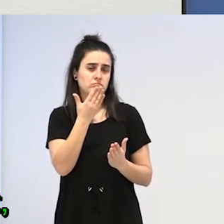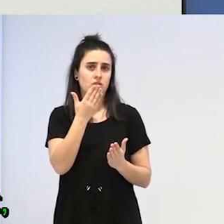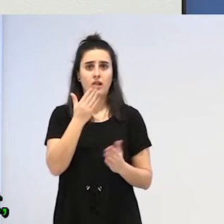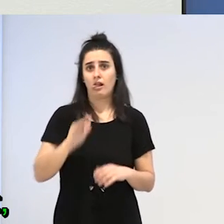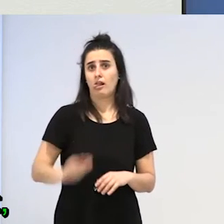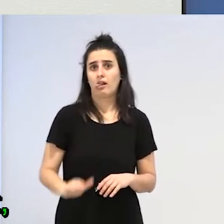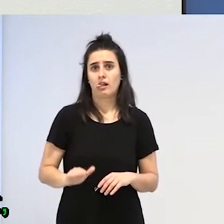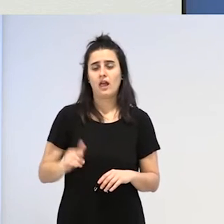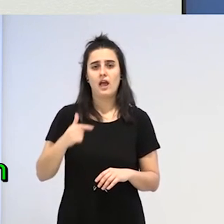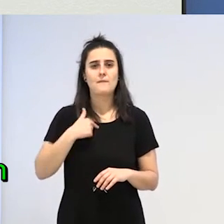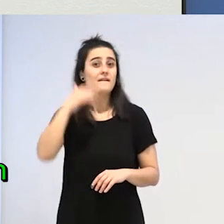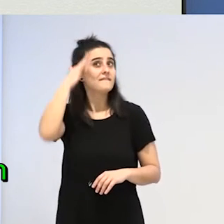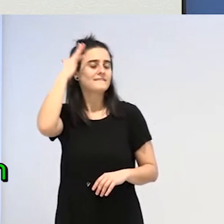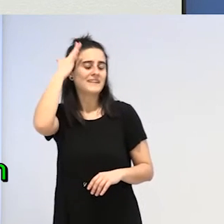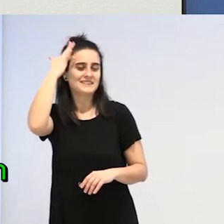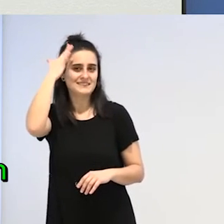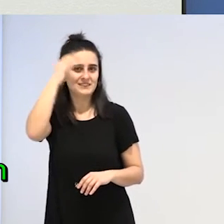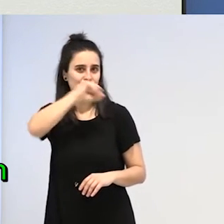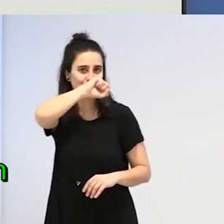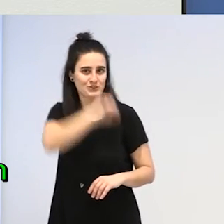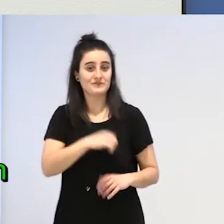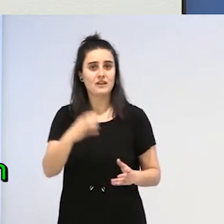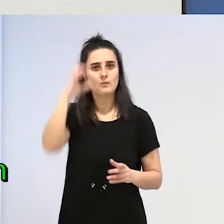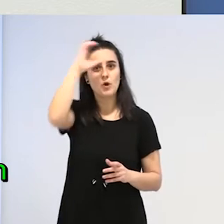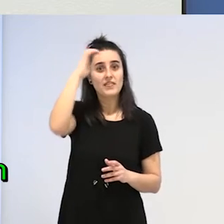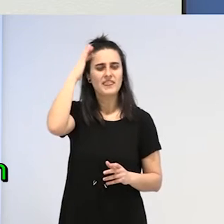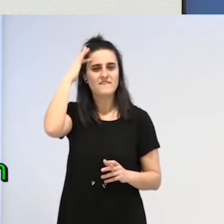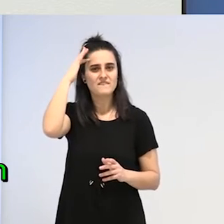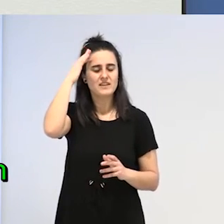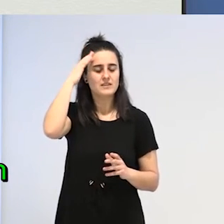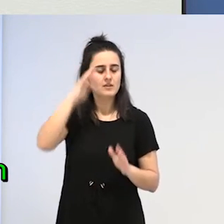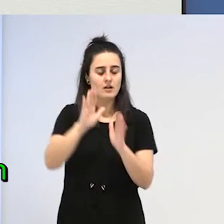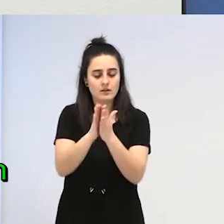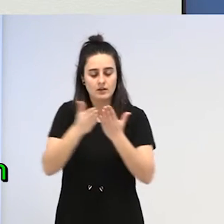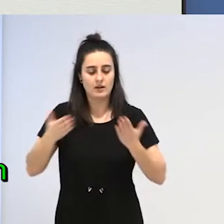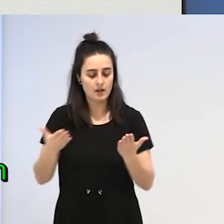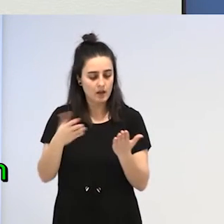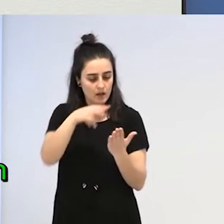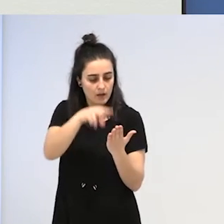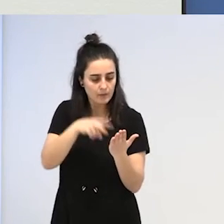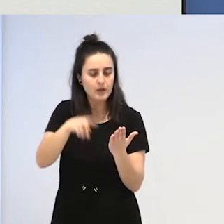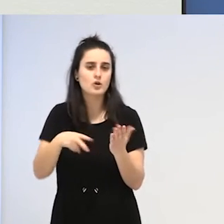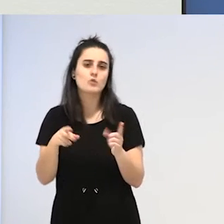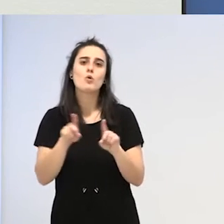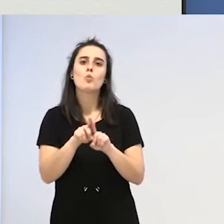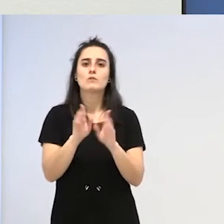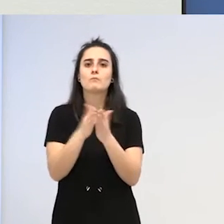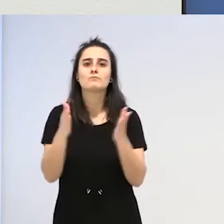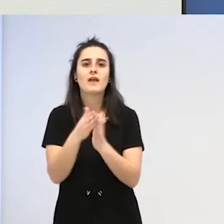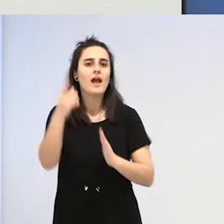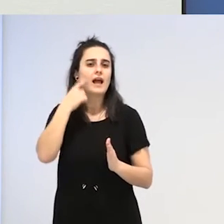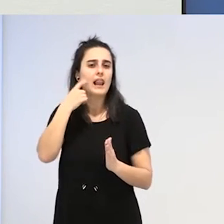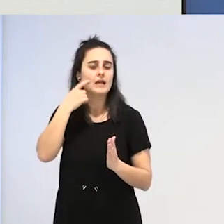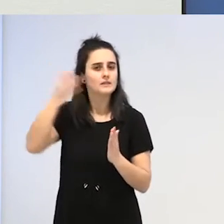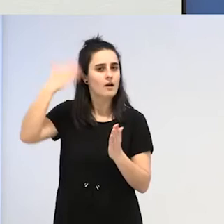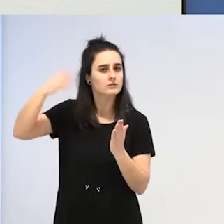txikitatik fantasia gustatu zait eta zientzia fikzioan sartzean klasikoei jo nuela, ez? Eta klasikoak